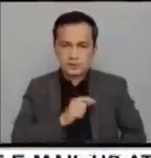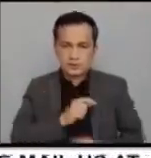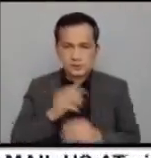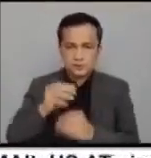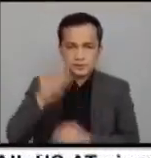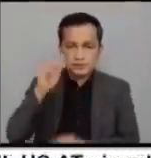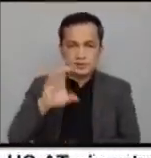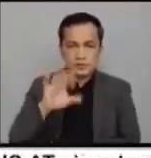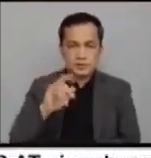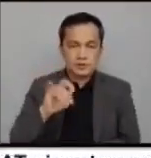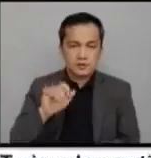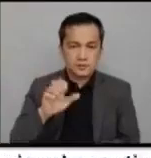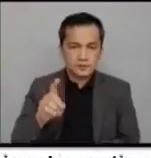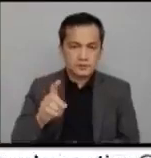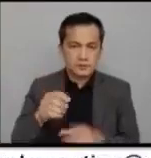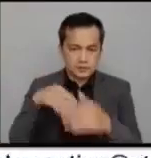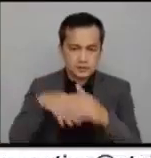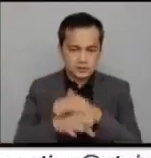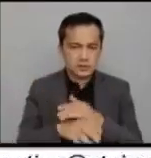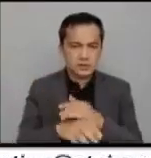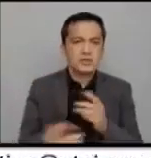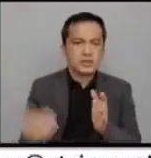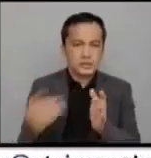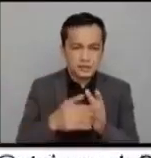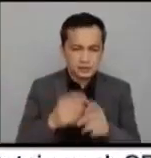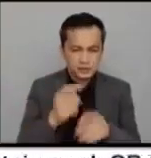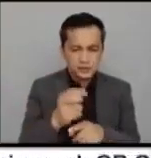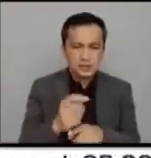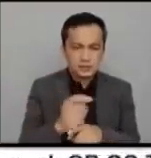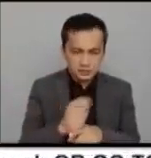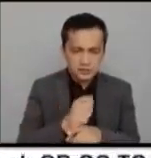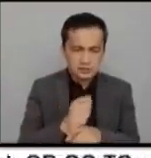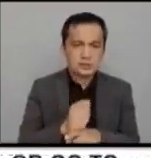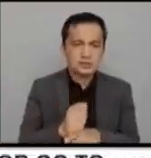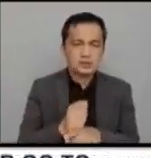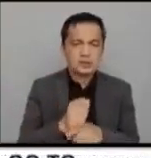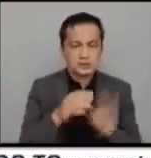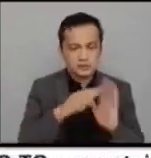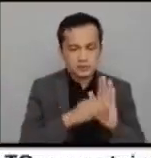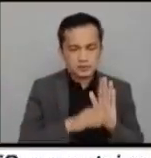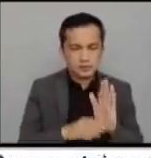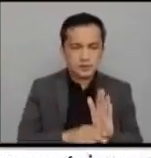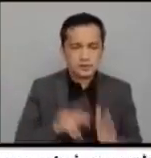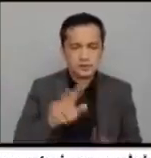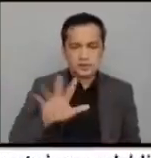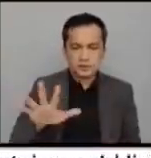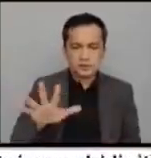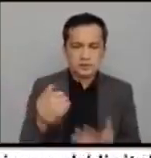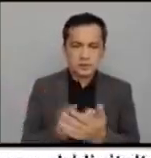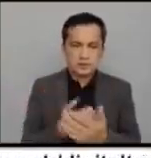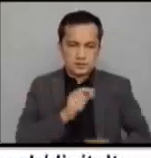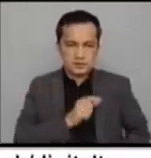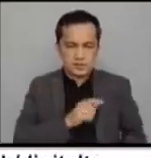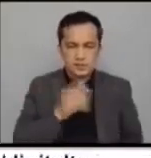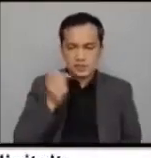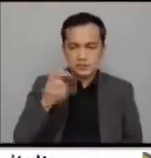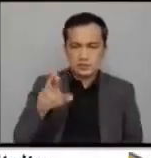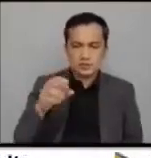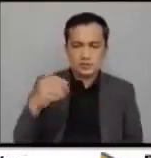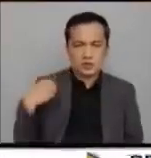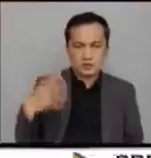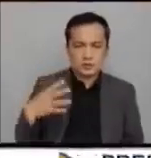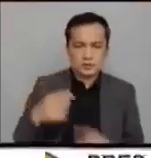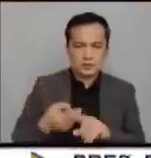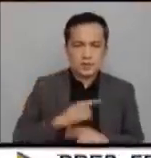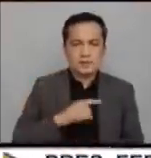na isasailalim sa retraining ng mga regulasyon ng Bucor. 35 sa mga bagong gwardiya ay mga senior officer mula sa Iwahig